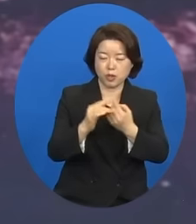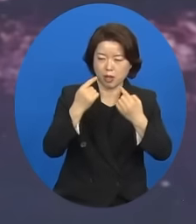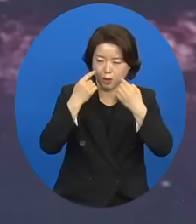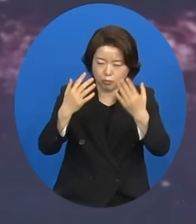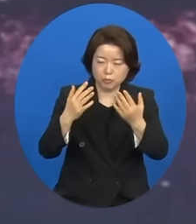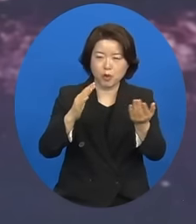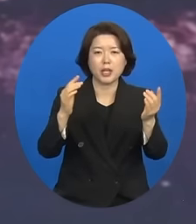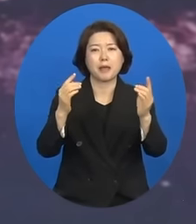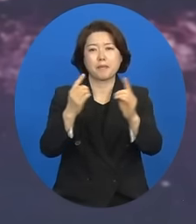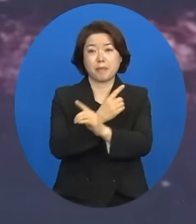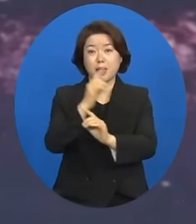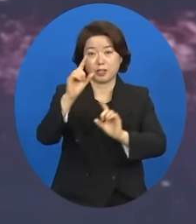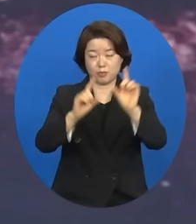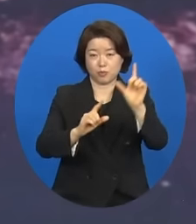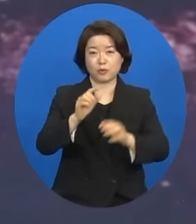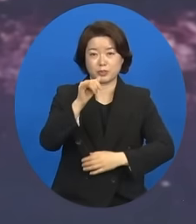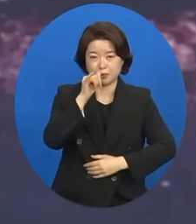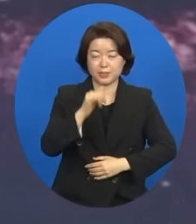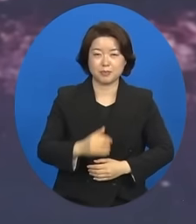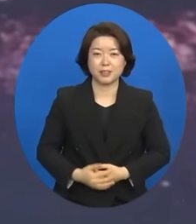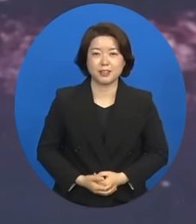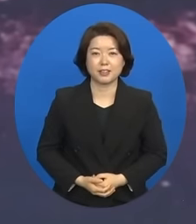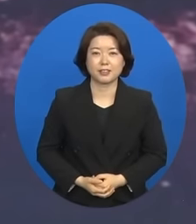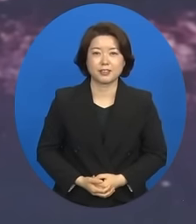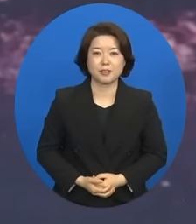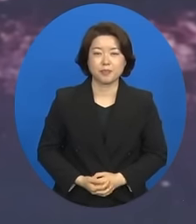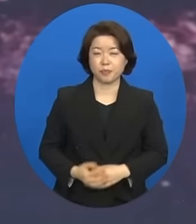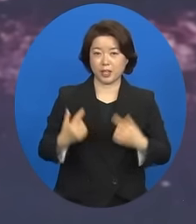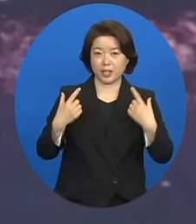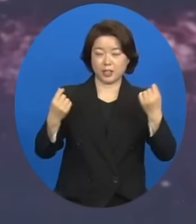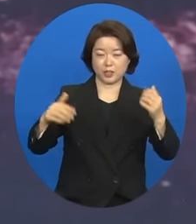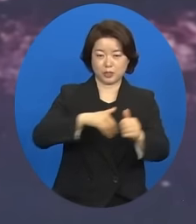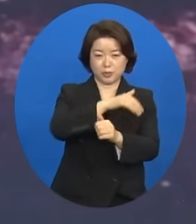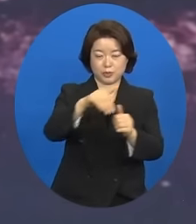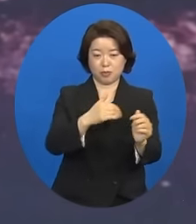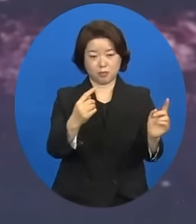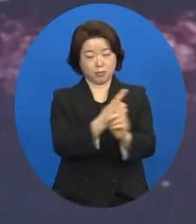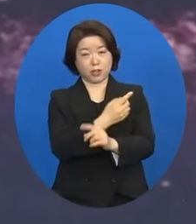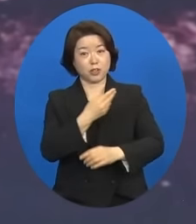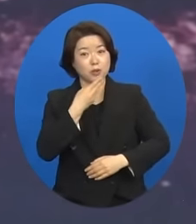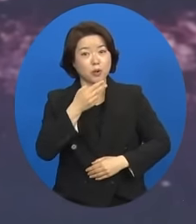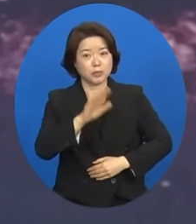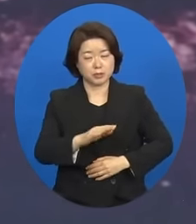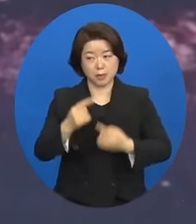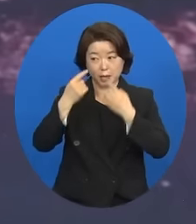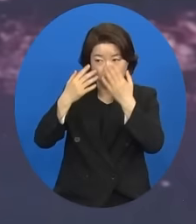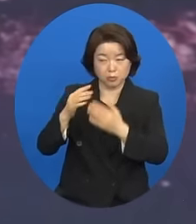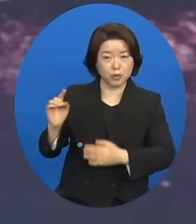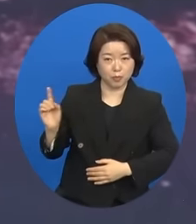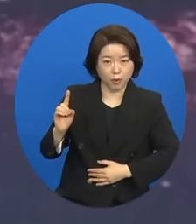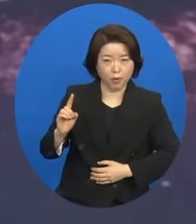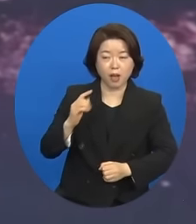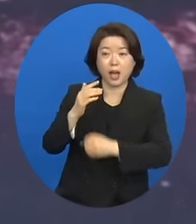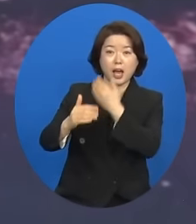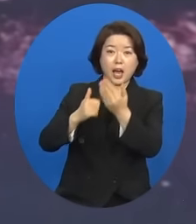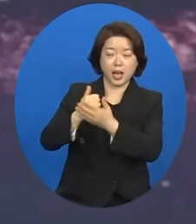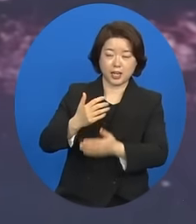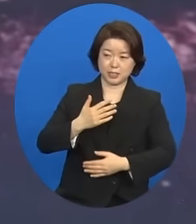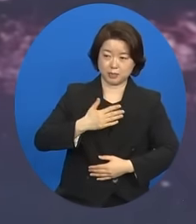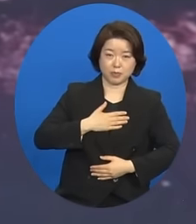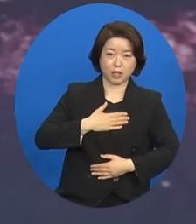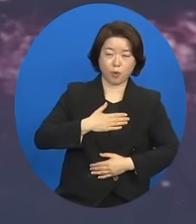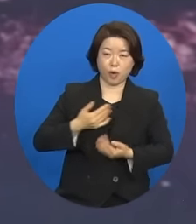모습을 보여 주게 되죠 아 여전히 상황은 바뀐 것은 없지만 분명한 것은 하나님이 자신과